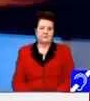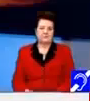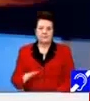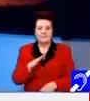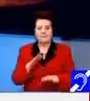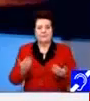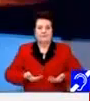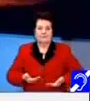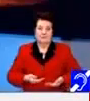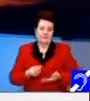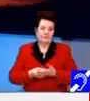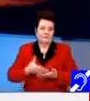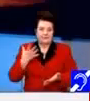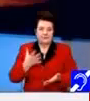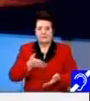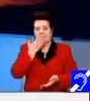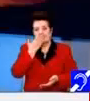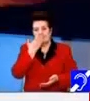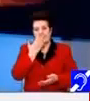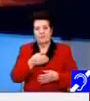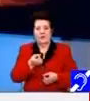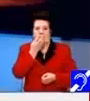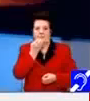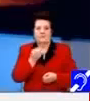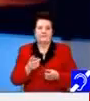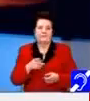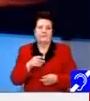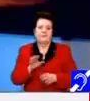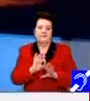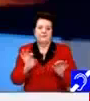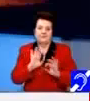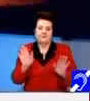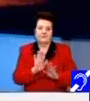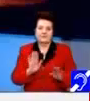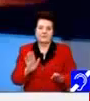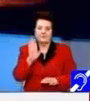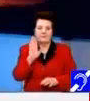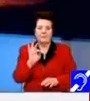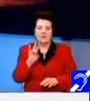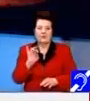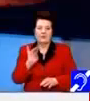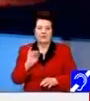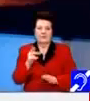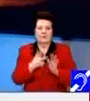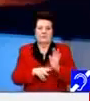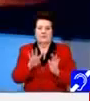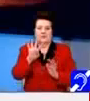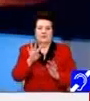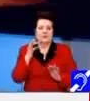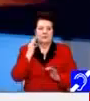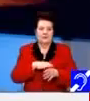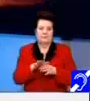Viața asta e scurtă tare cât ai mirosi o floare, cânta maestrul Mihai Voluntir, de la nașterea căruia se împlinesc astăzi 84 de